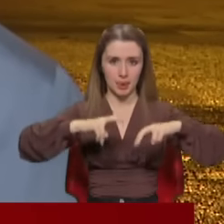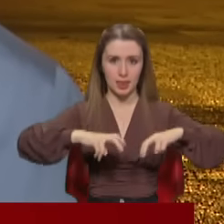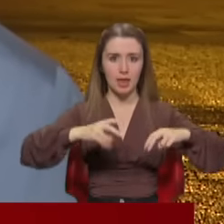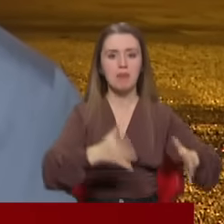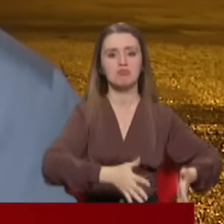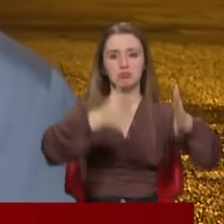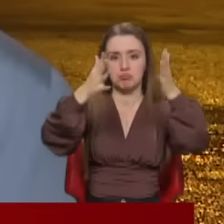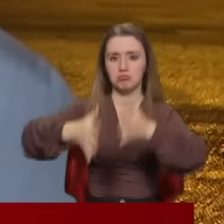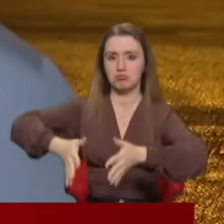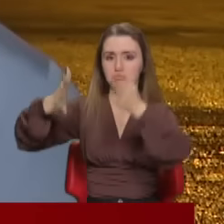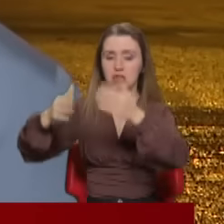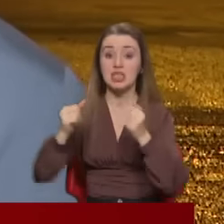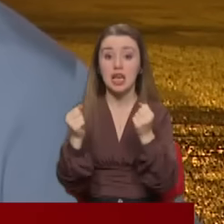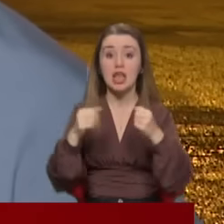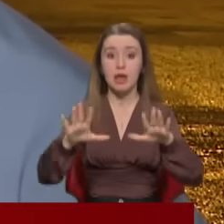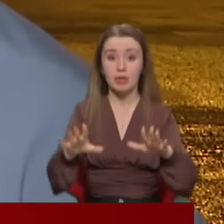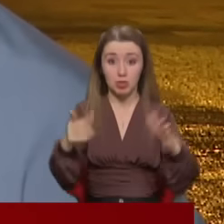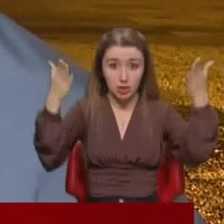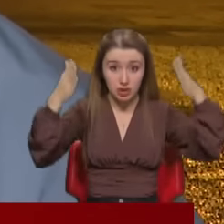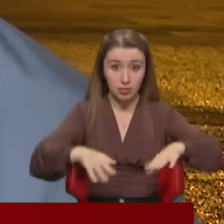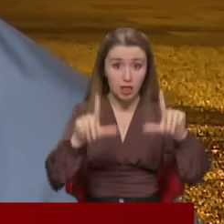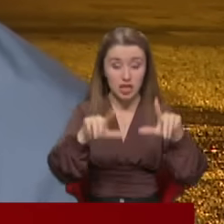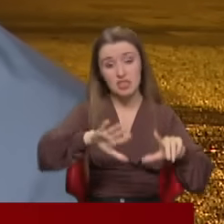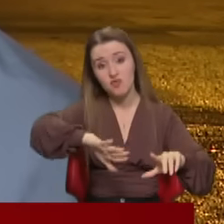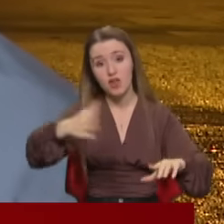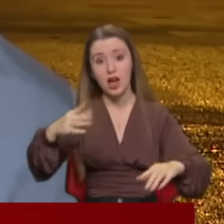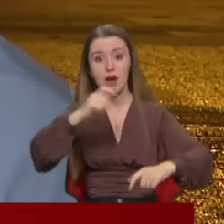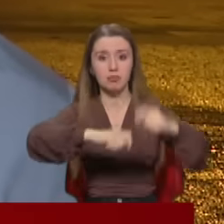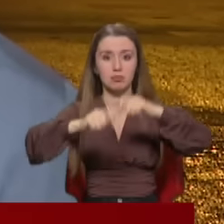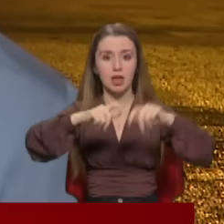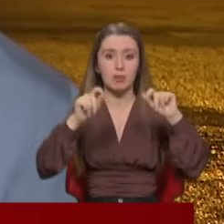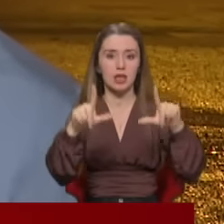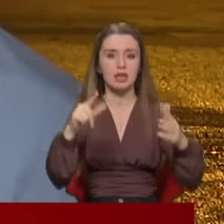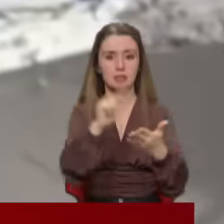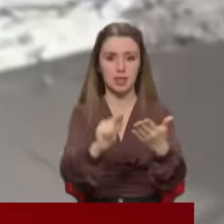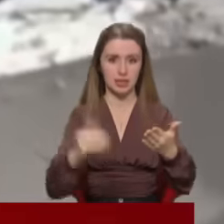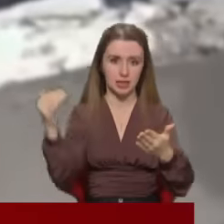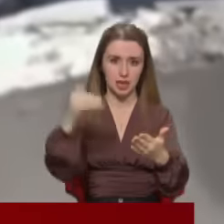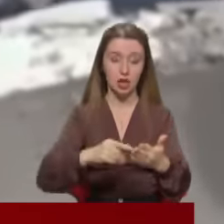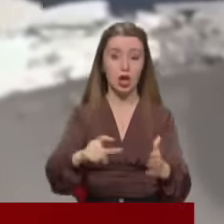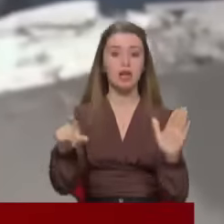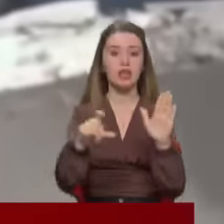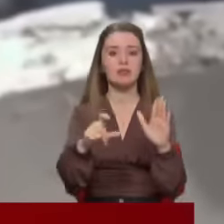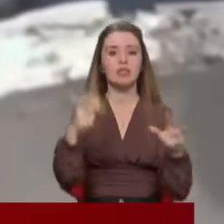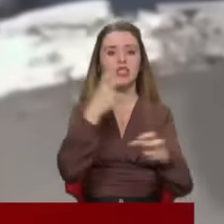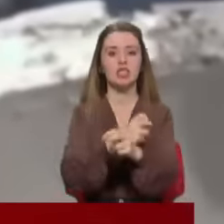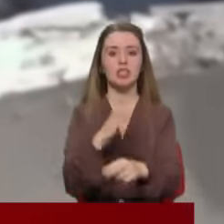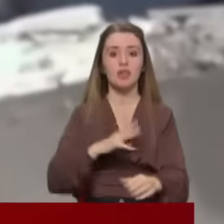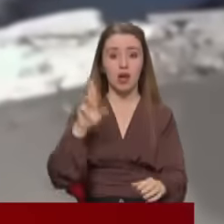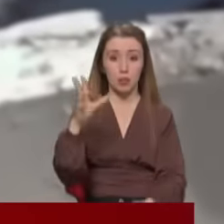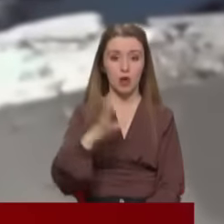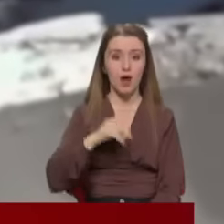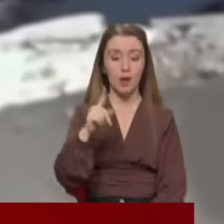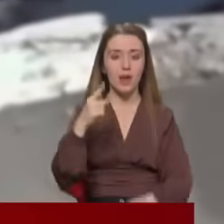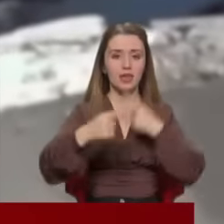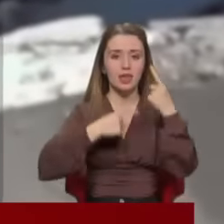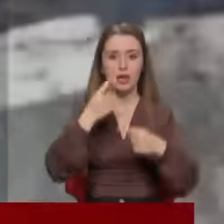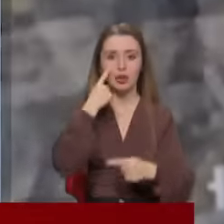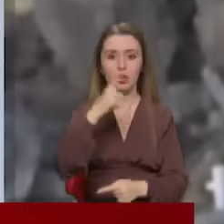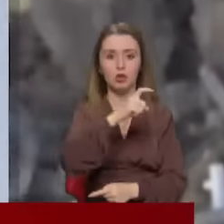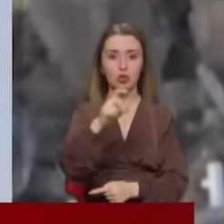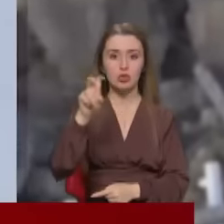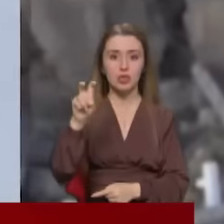blokları depreme dayanıksızdır. Orayı ya yıkın ya da güçlendirin diye bir yazı geliyor. Risklidir, yıkılabilir raporuna rağmen iddiaya göre